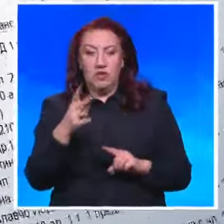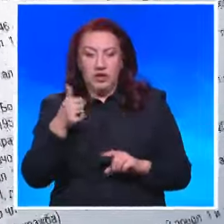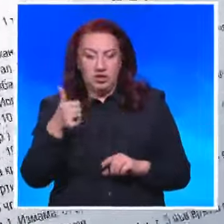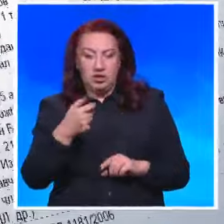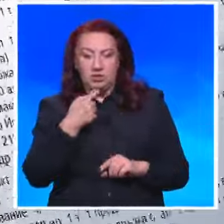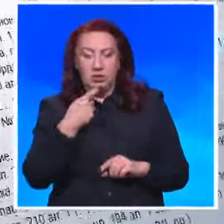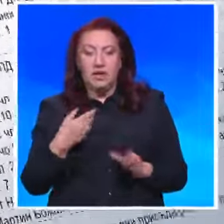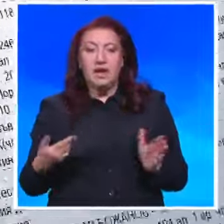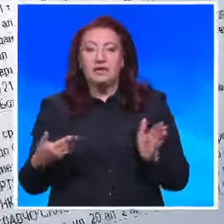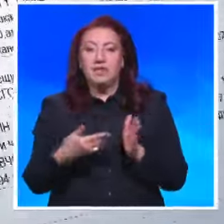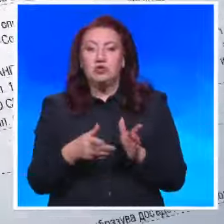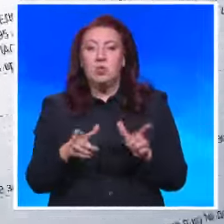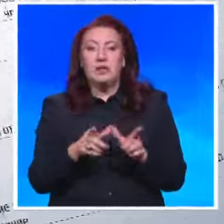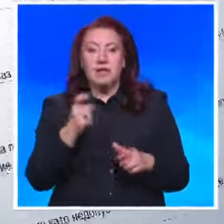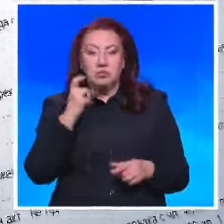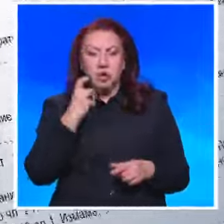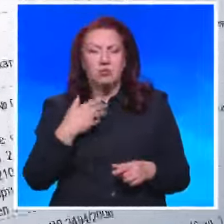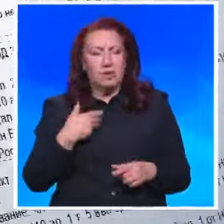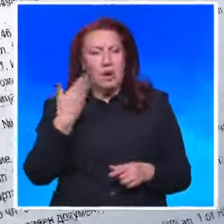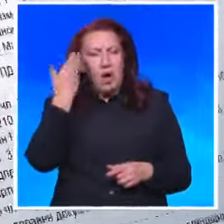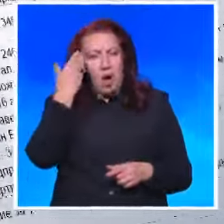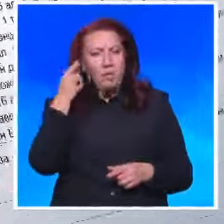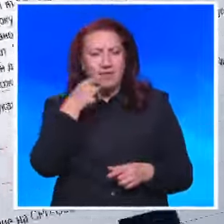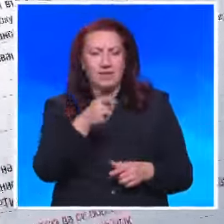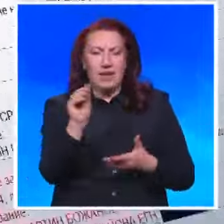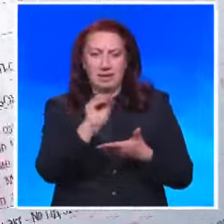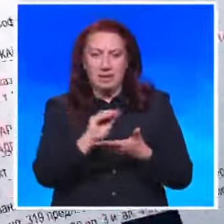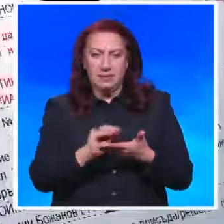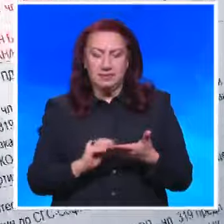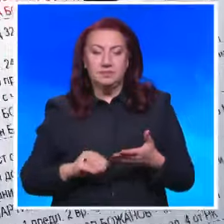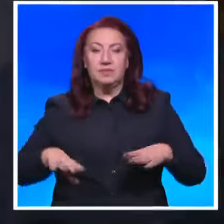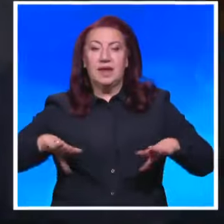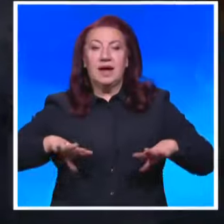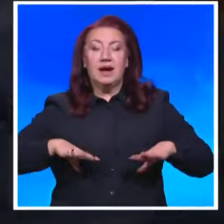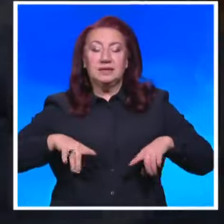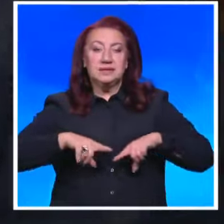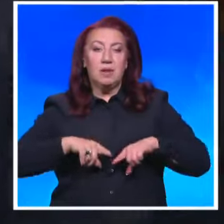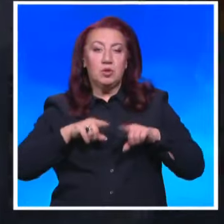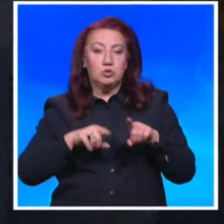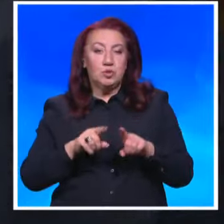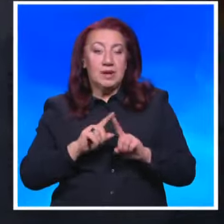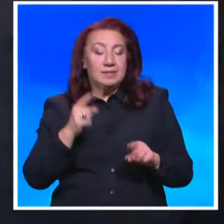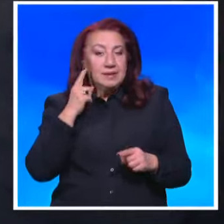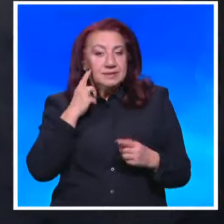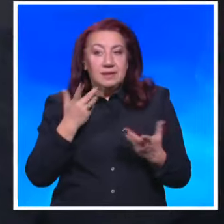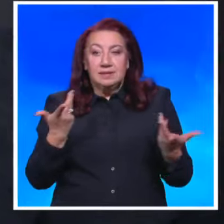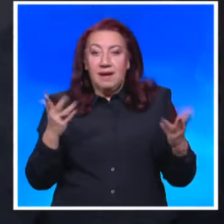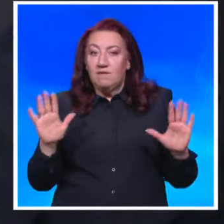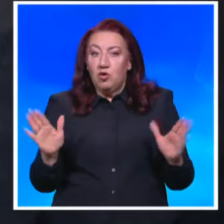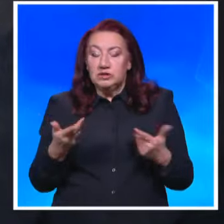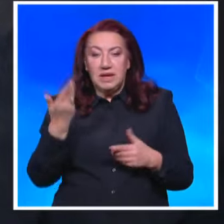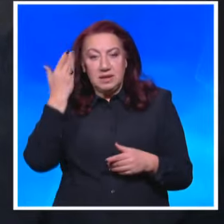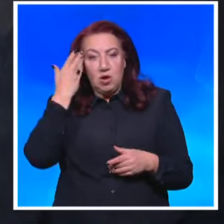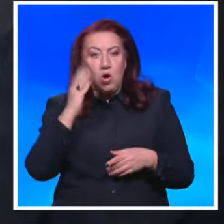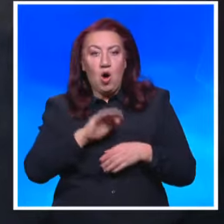Мартин Божанов е имало и обвинителни актове. В градската прокуратура няма информация какво се е случило с тези обвинения и дали не се е